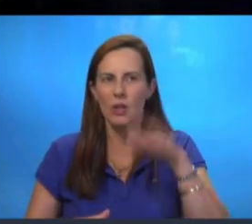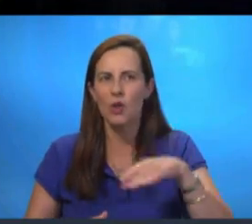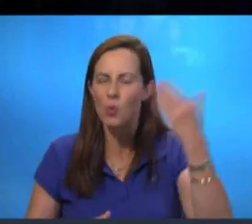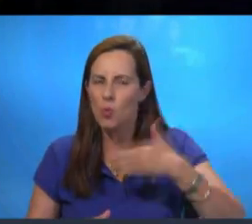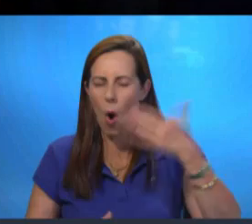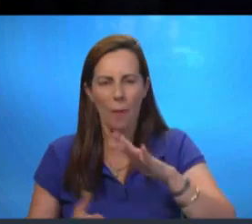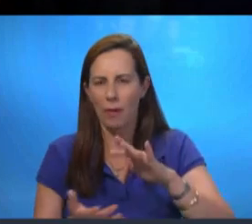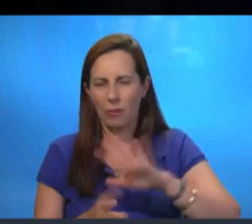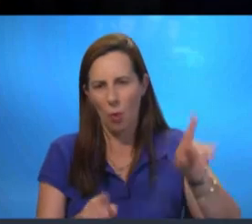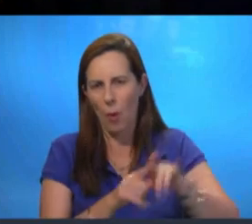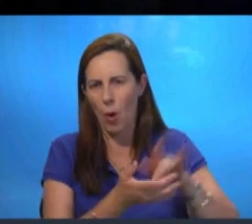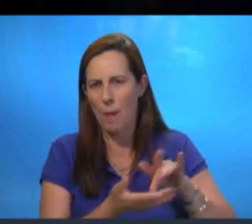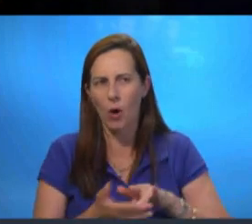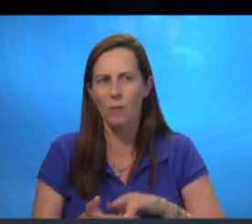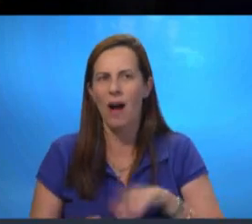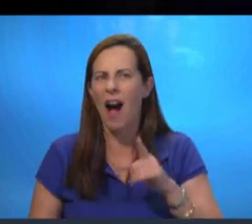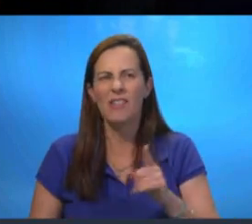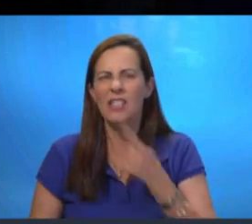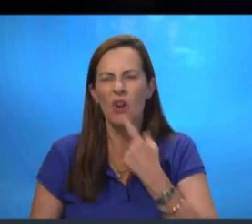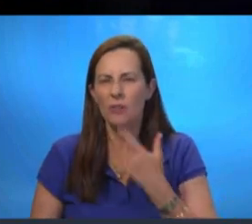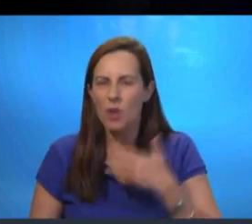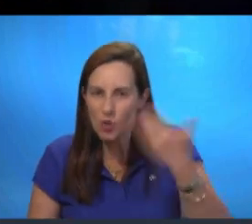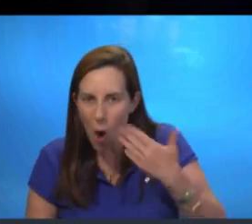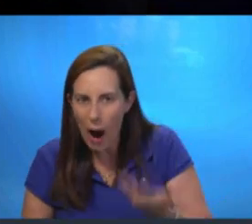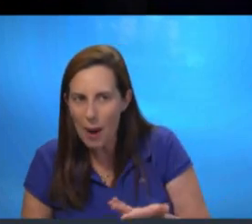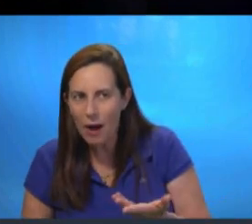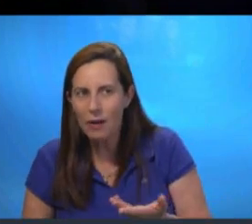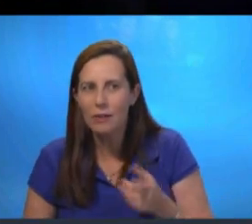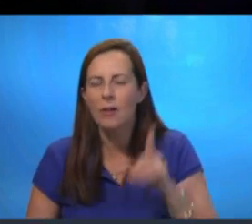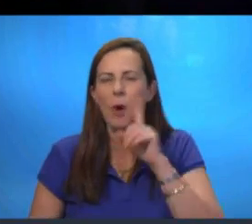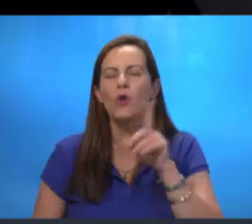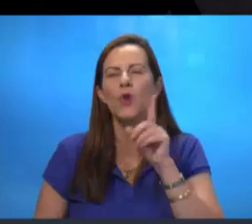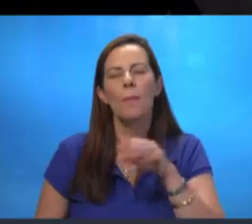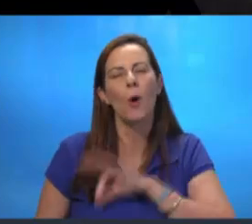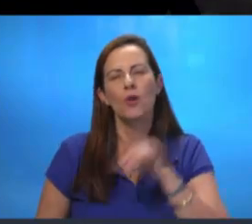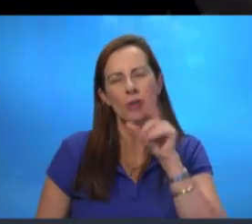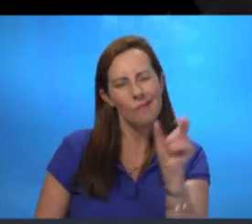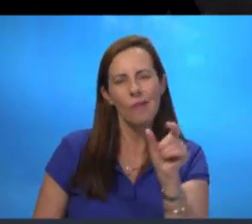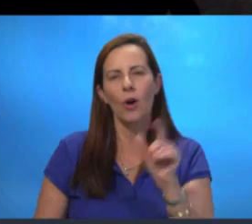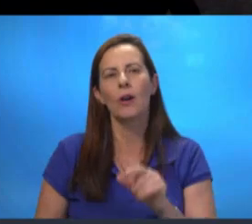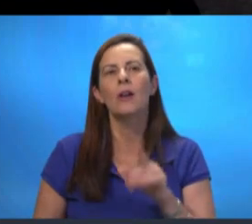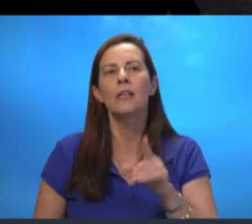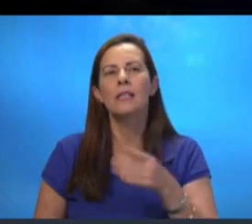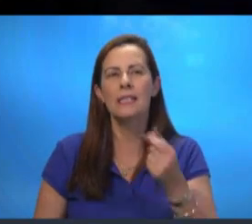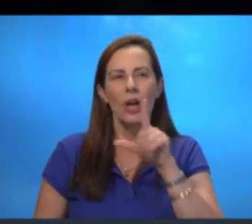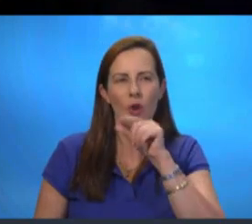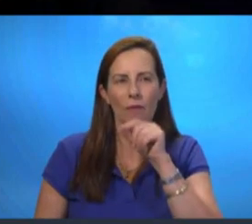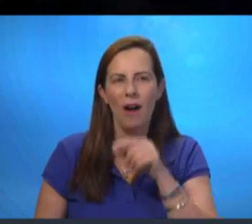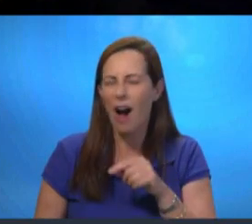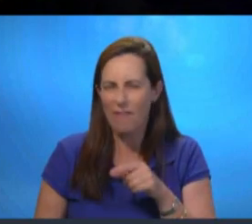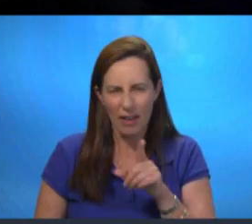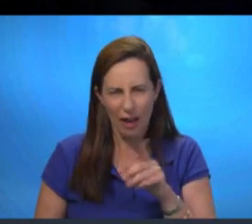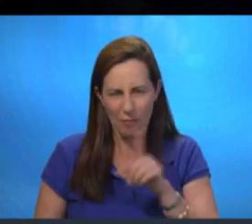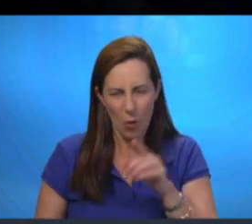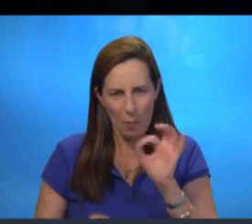like everybody, but it's not tasty. Yes, in Russia it's shawarma. It's a little bit chicken, and